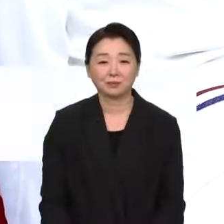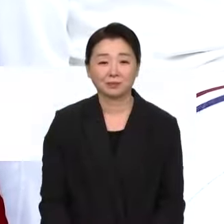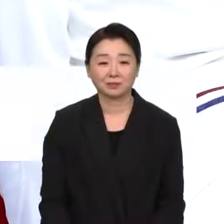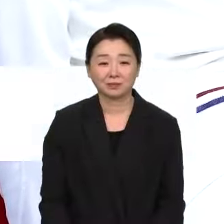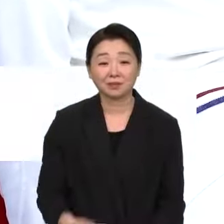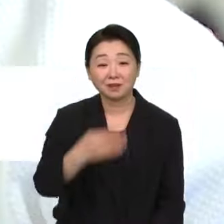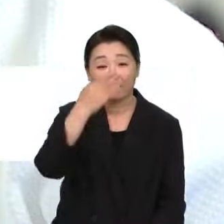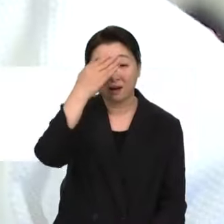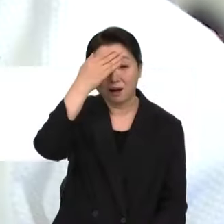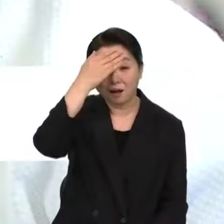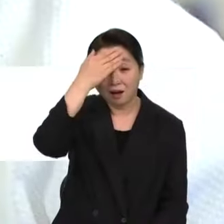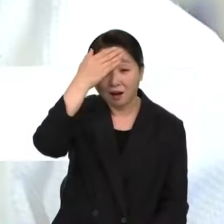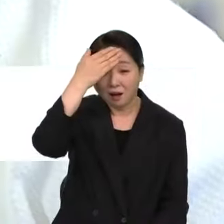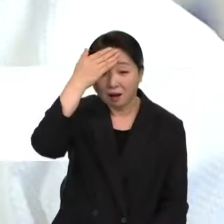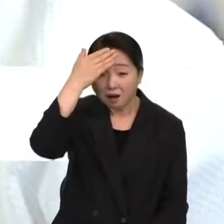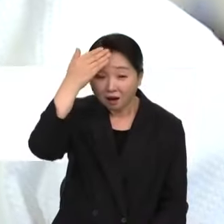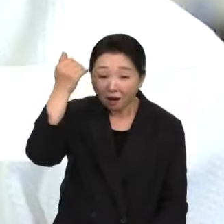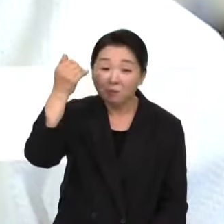할머니가